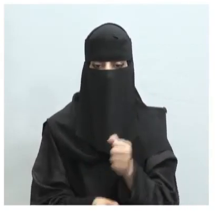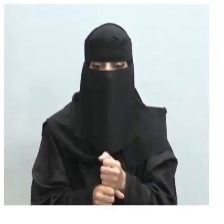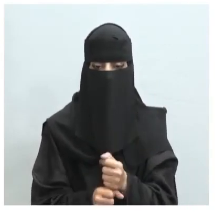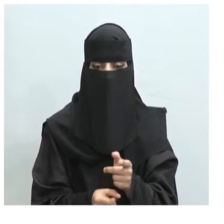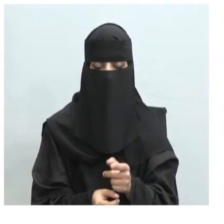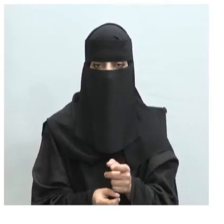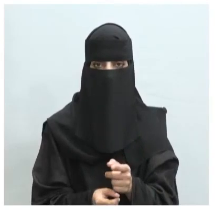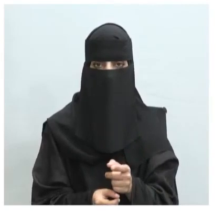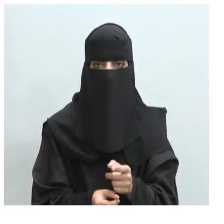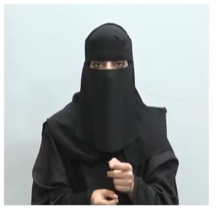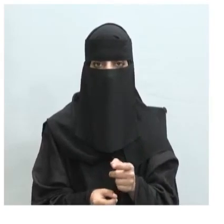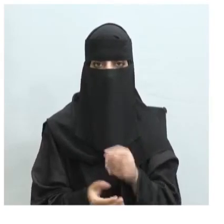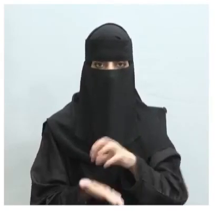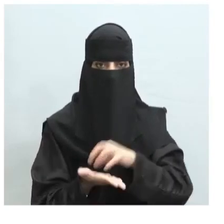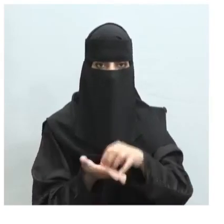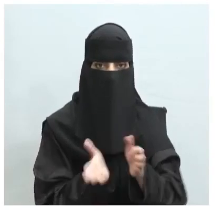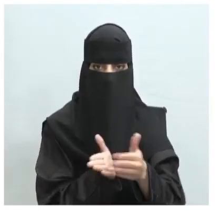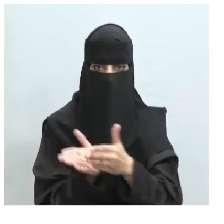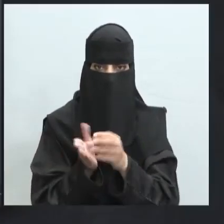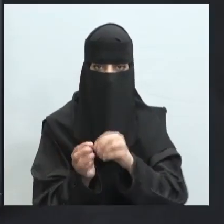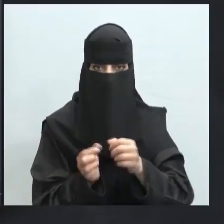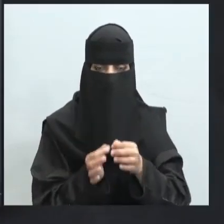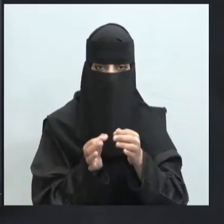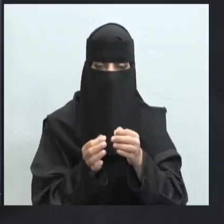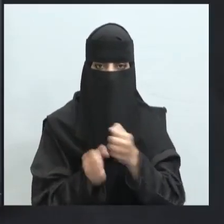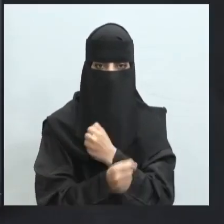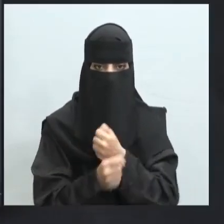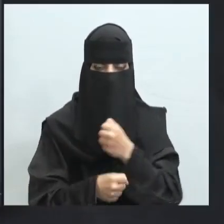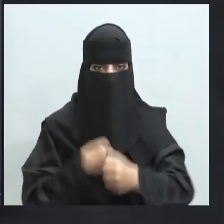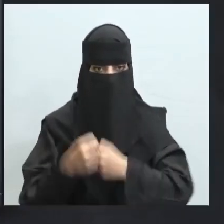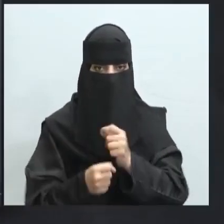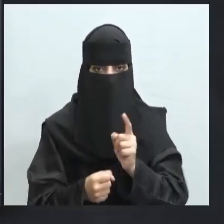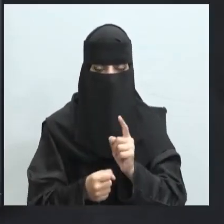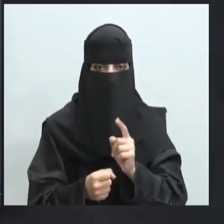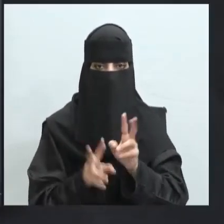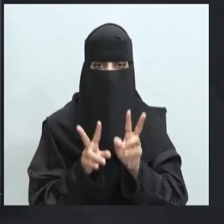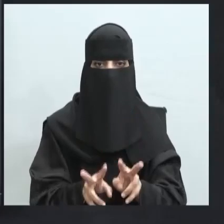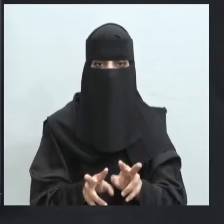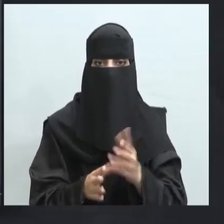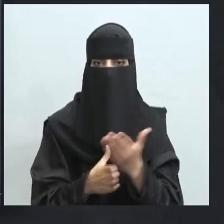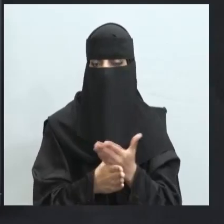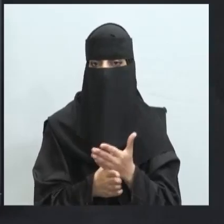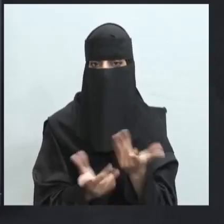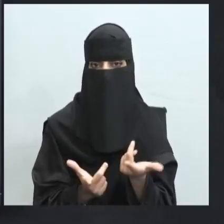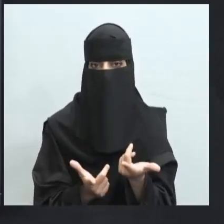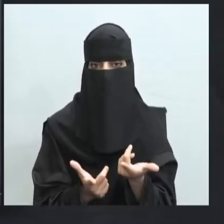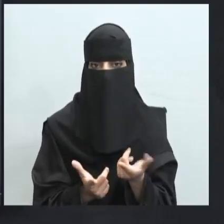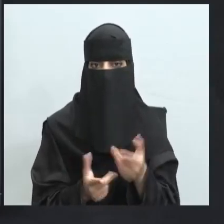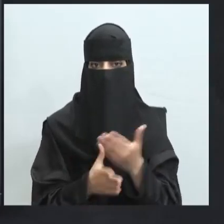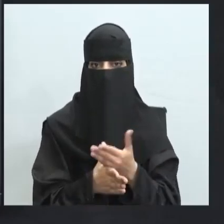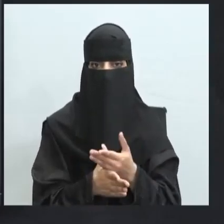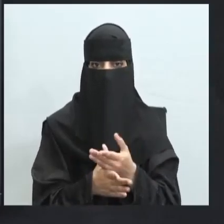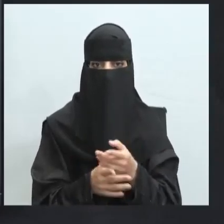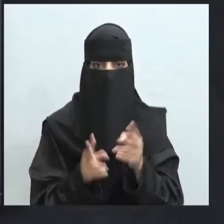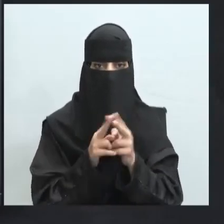سوف لا تسري الدائره الكهربائيه ما السبب في ذلك احسنتم السبب في ذلك هو